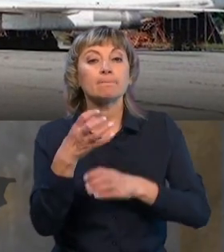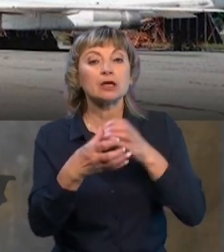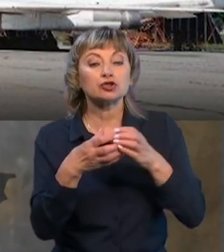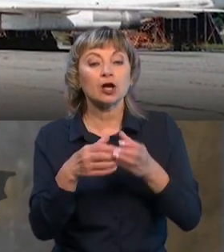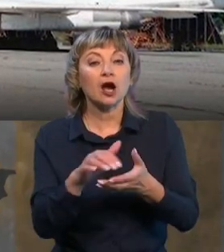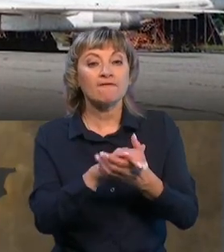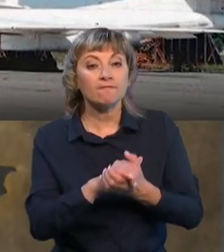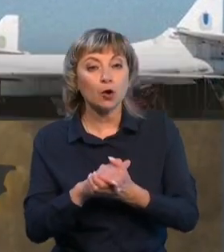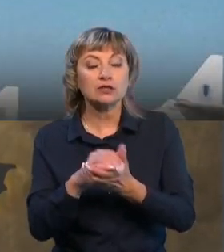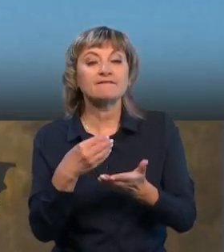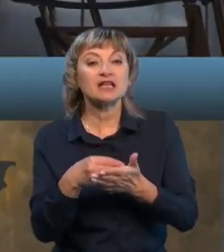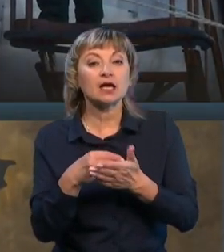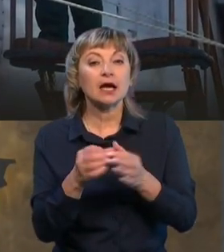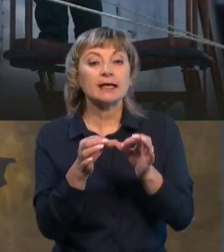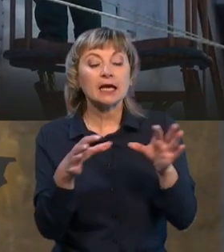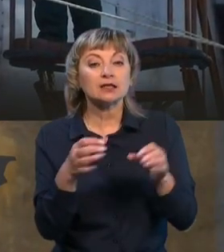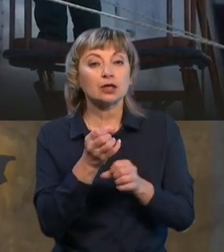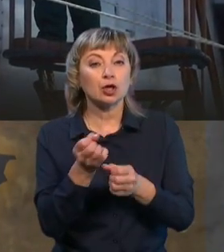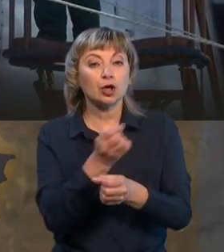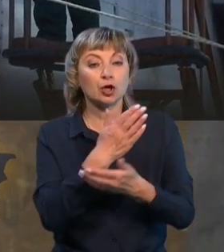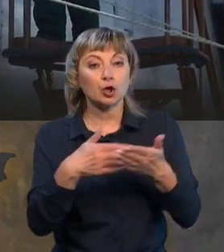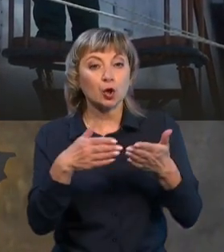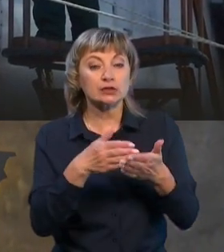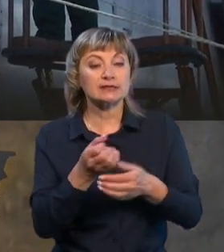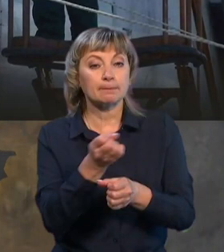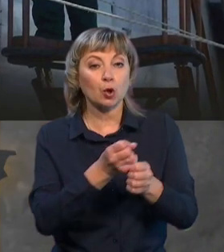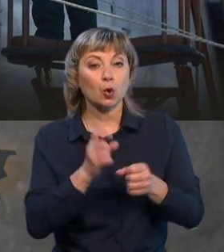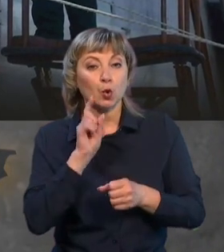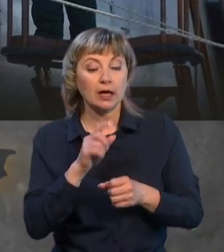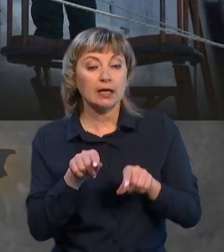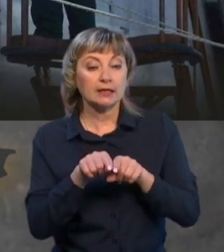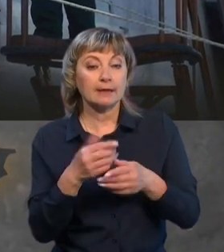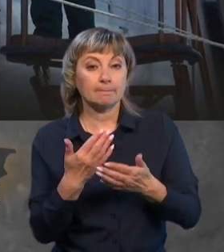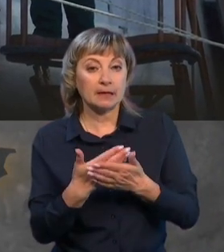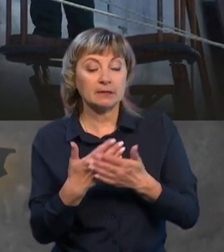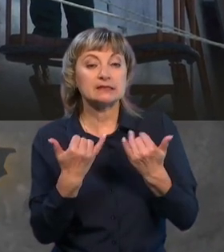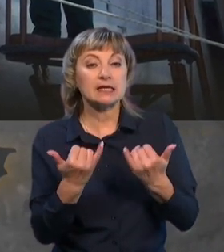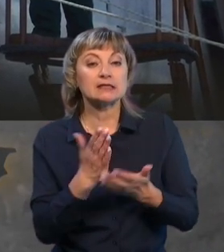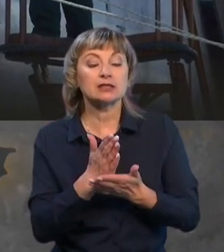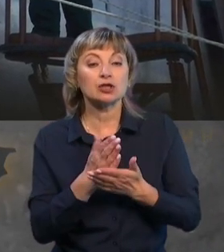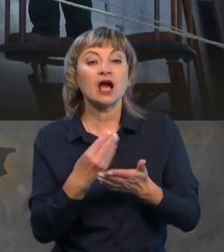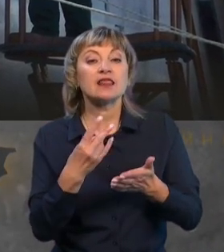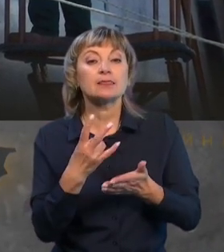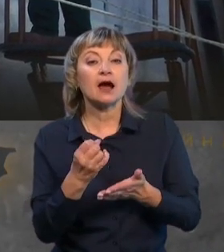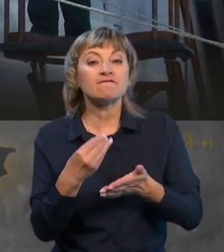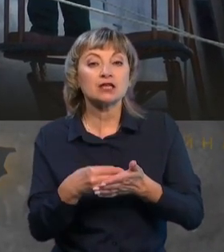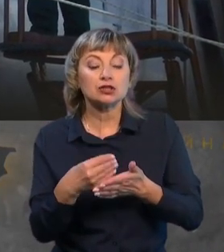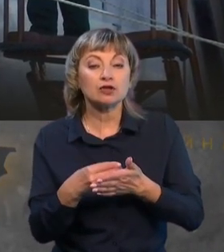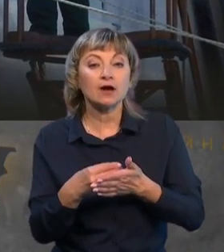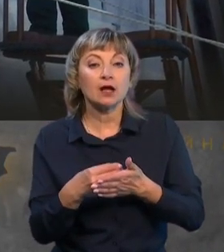фонд фінансування ядерно-роззброєння України такий приблизно як Зараз існує на фінансування